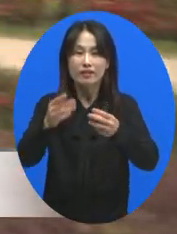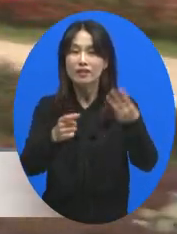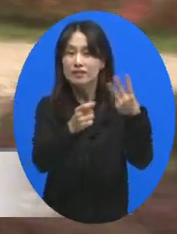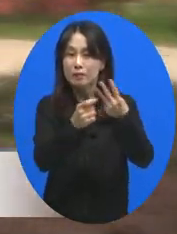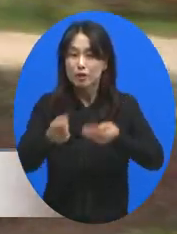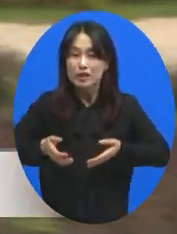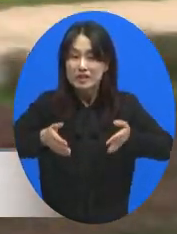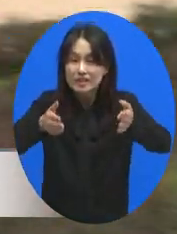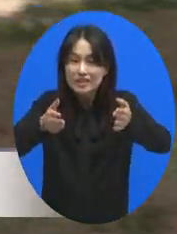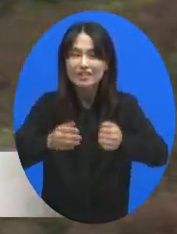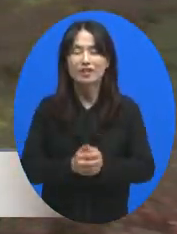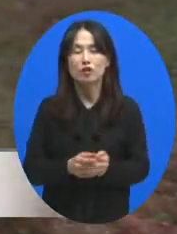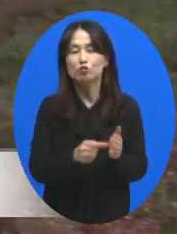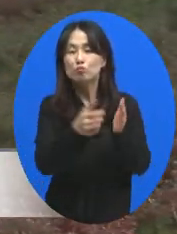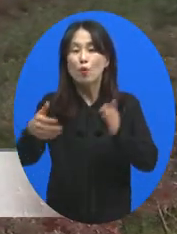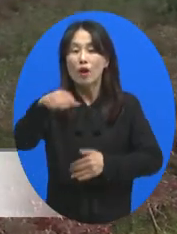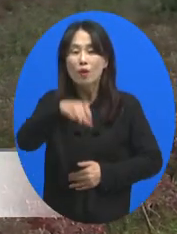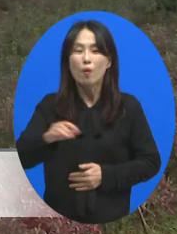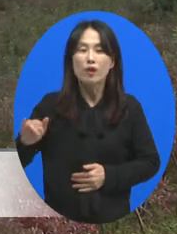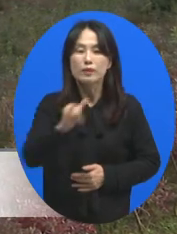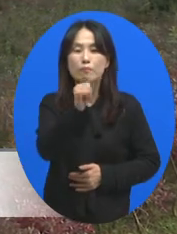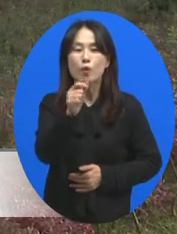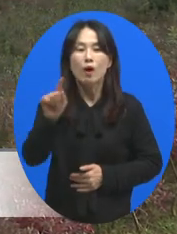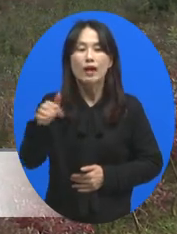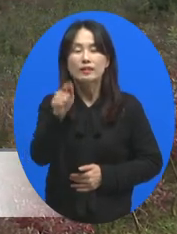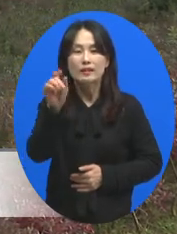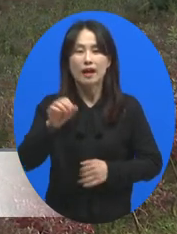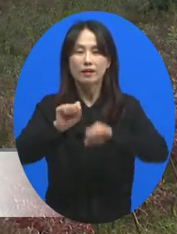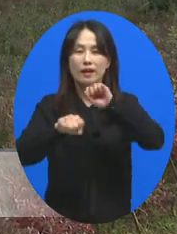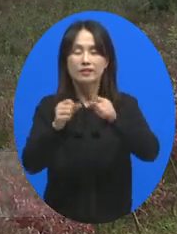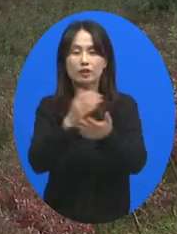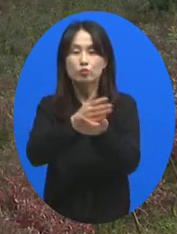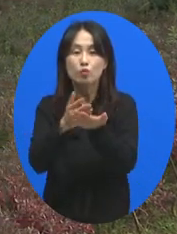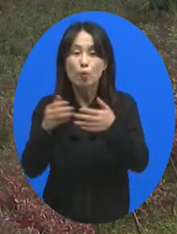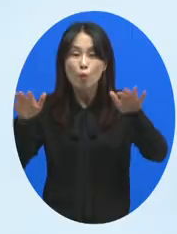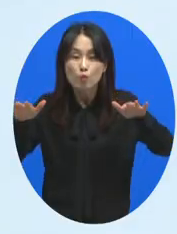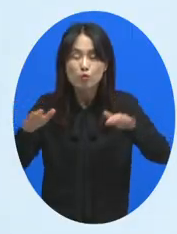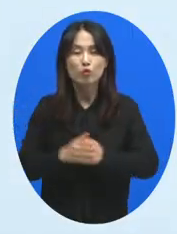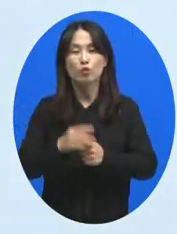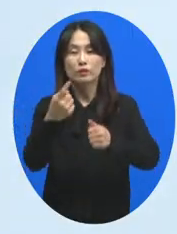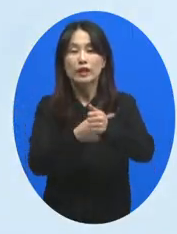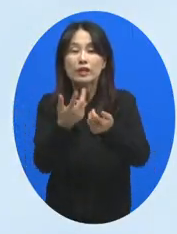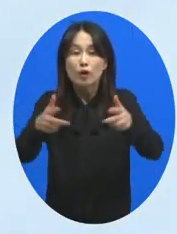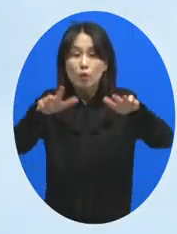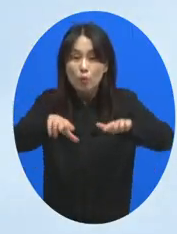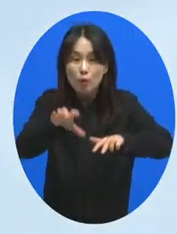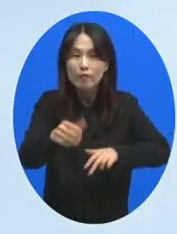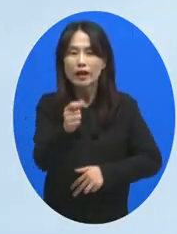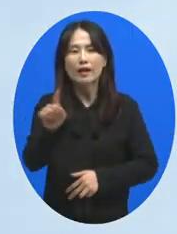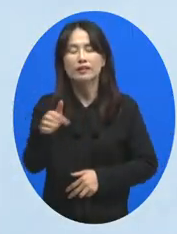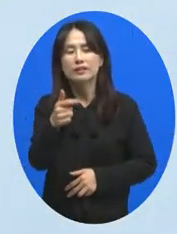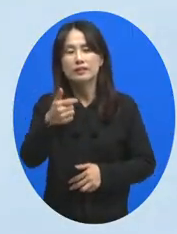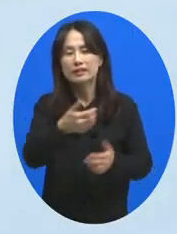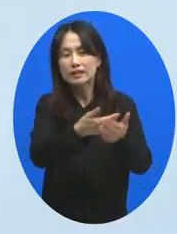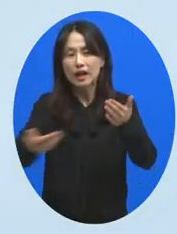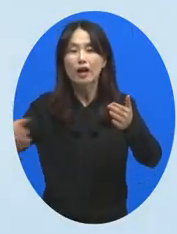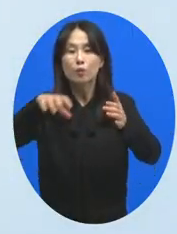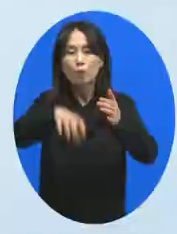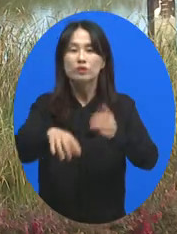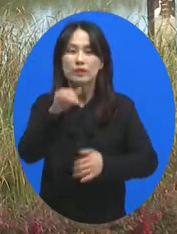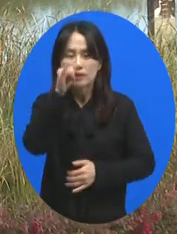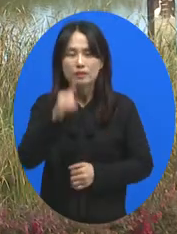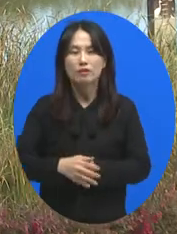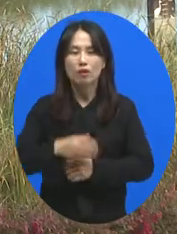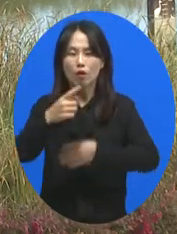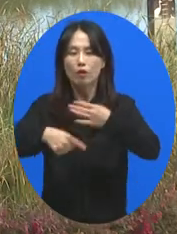강화길 제3길인 운양나룻길 명소로 꼽히는 김포한강 야생조류 생태농원. 한강 하구변 철새도래지에 조성한